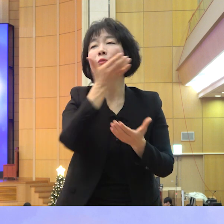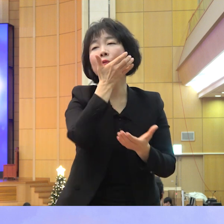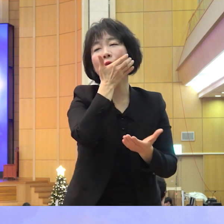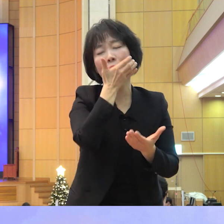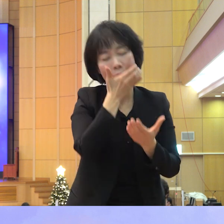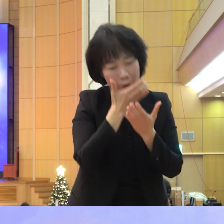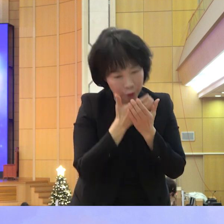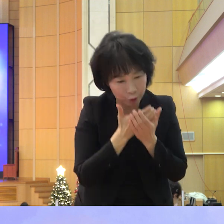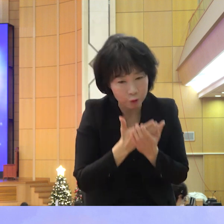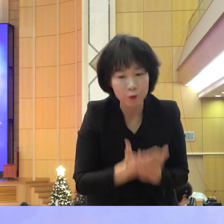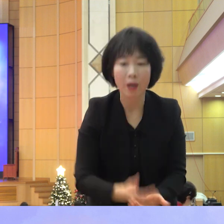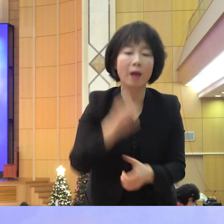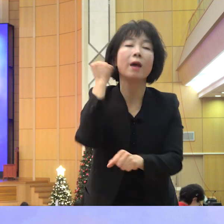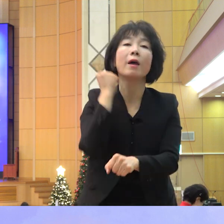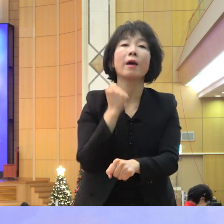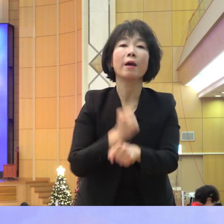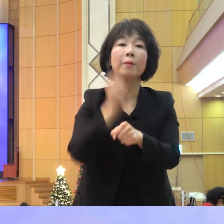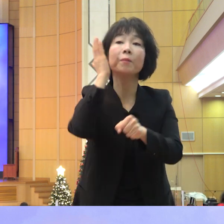너무